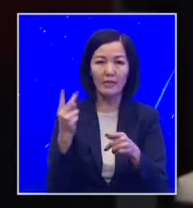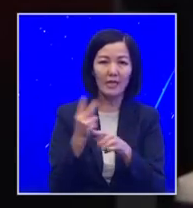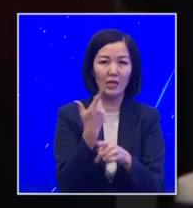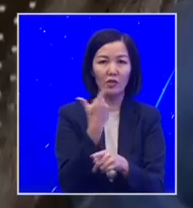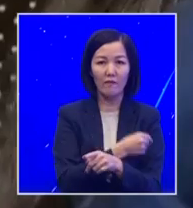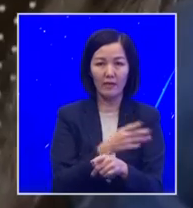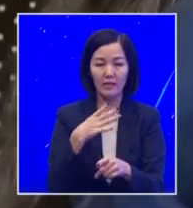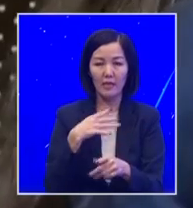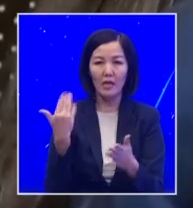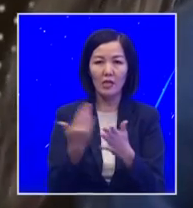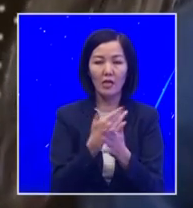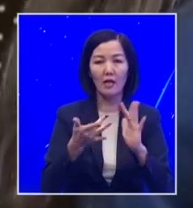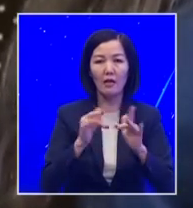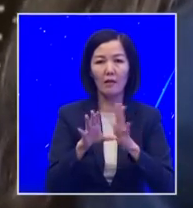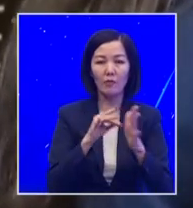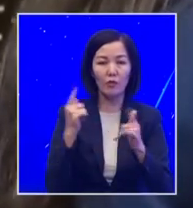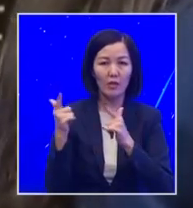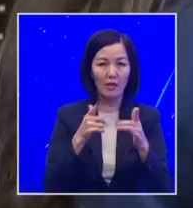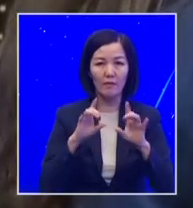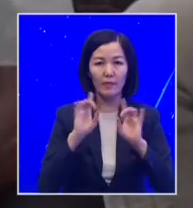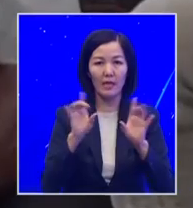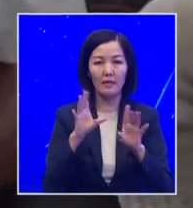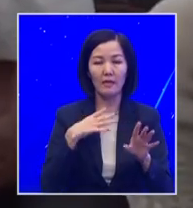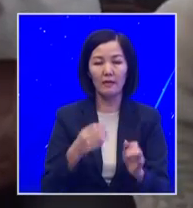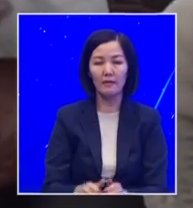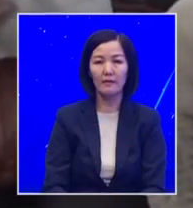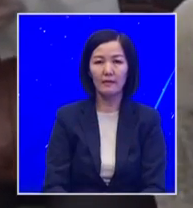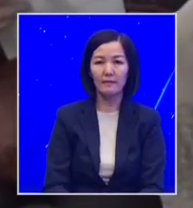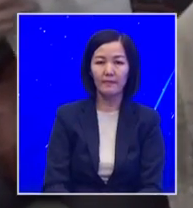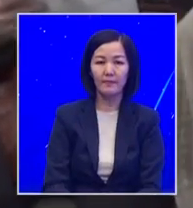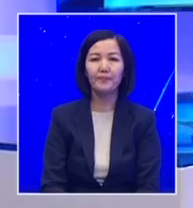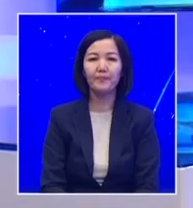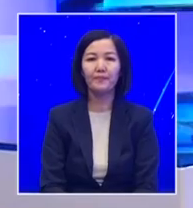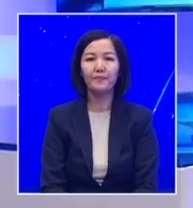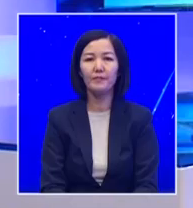вакцина. Топтаманы ғаламтор ақпараттарымен дайындаған Мәди Әділханұлы, Жетісу телеарнасы.